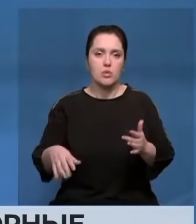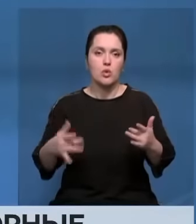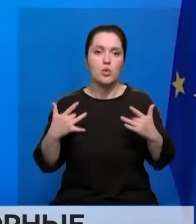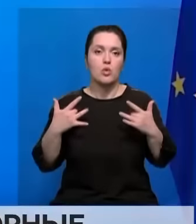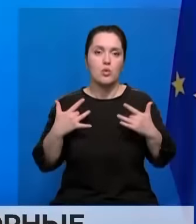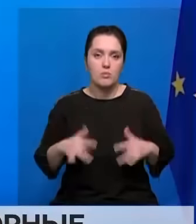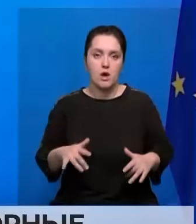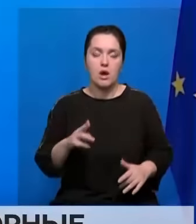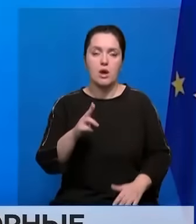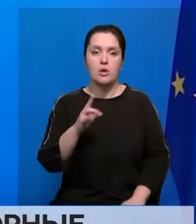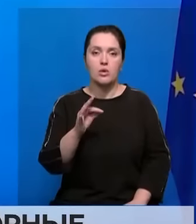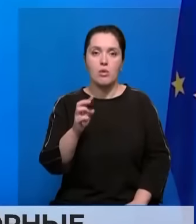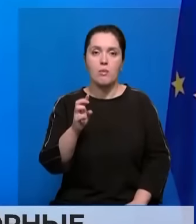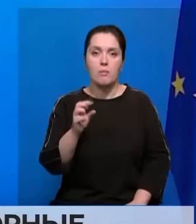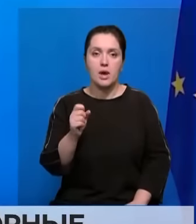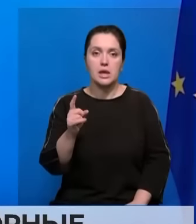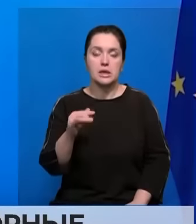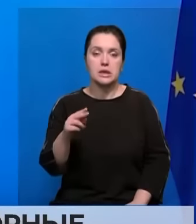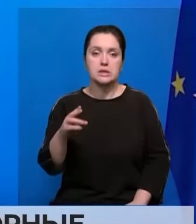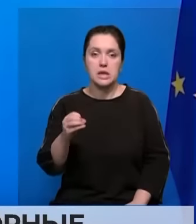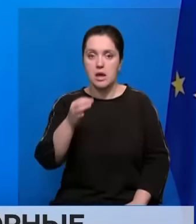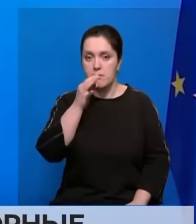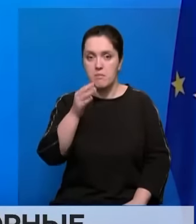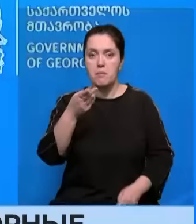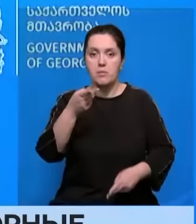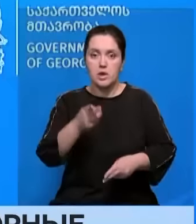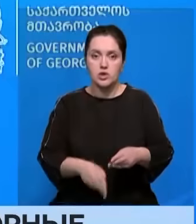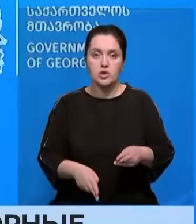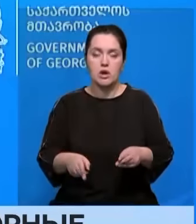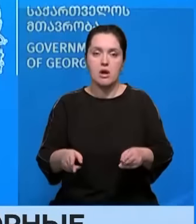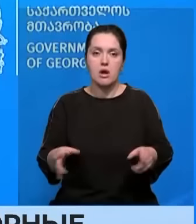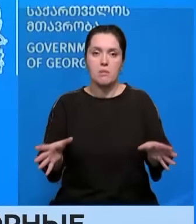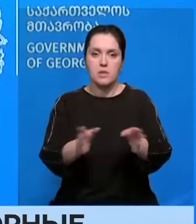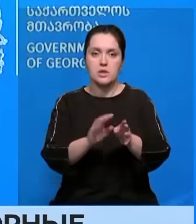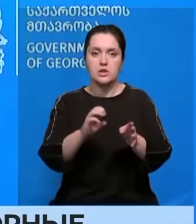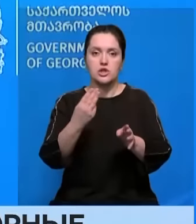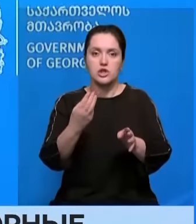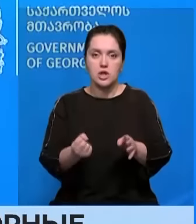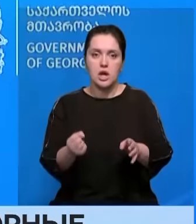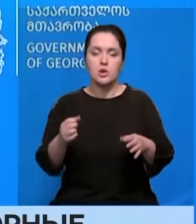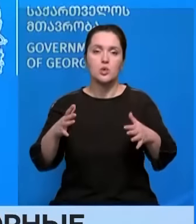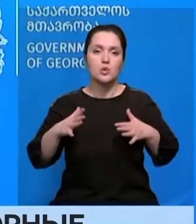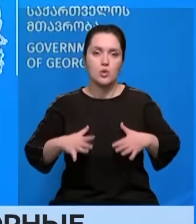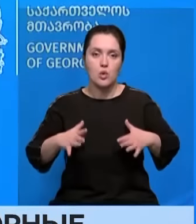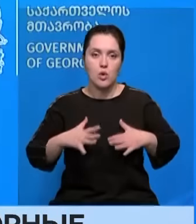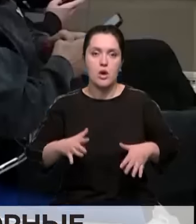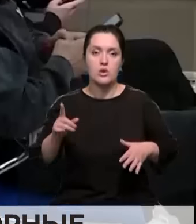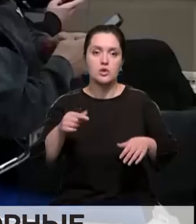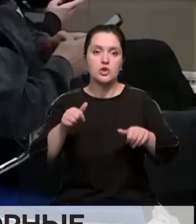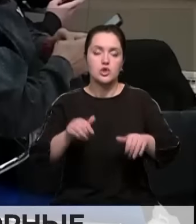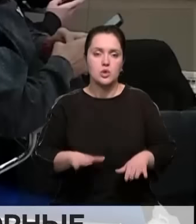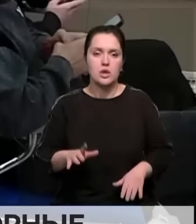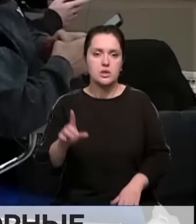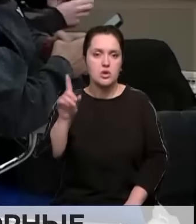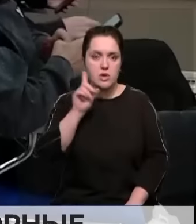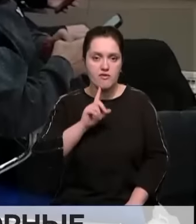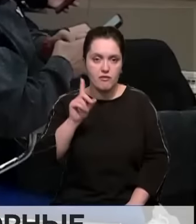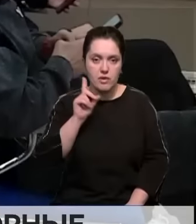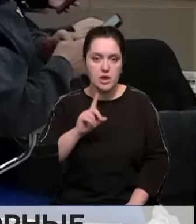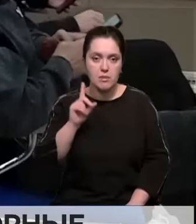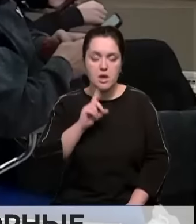несмотря на ее отказ. Кабахидзе также прокомментировал прекращение стратегического партнерства США с Грузией. Он отметил, что это